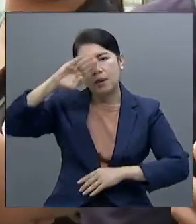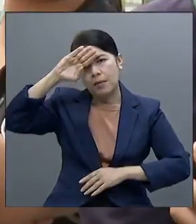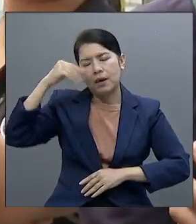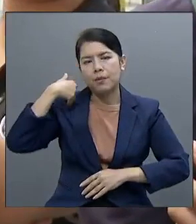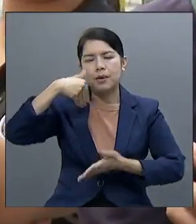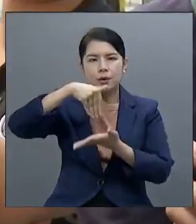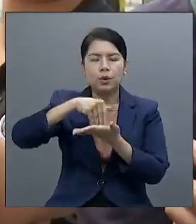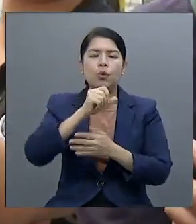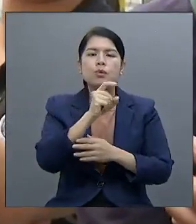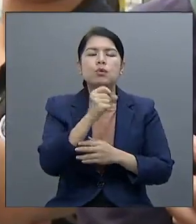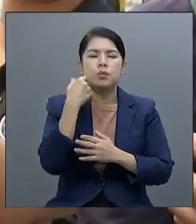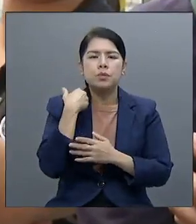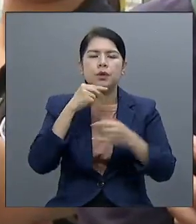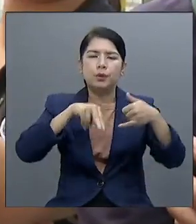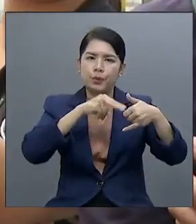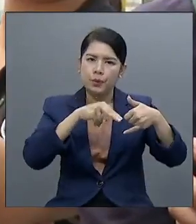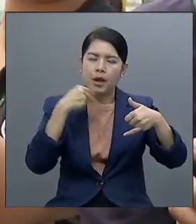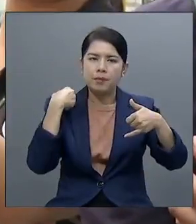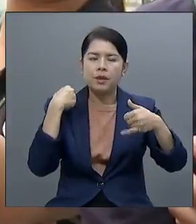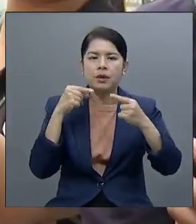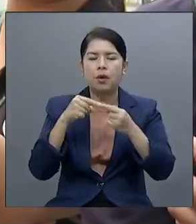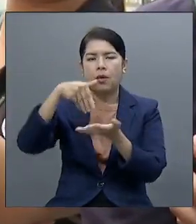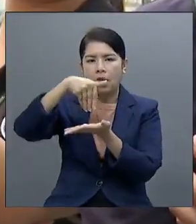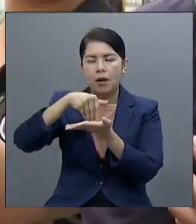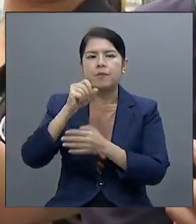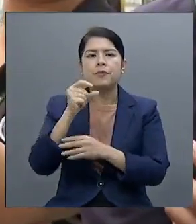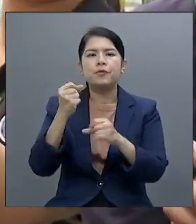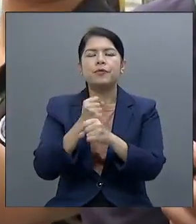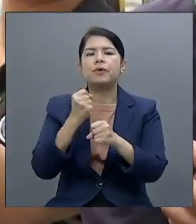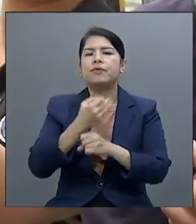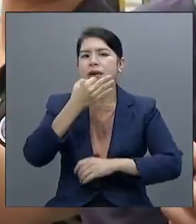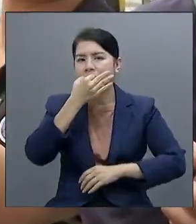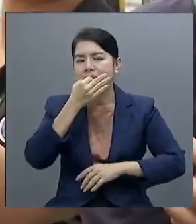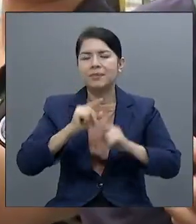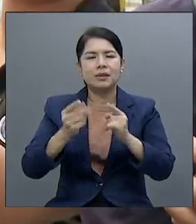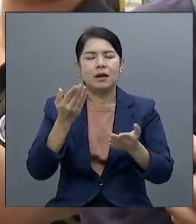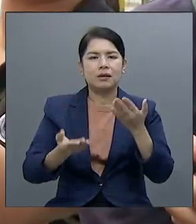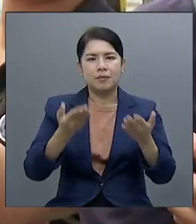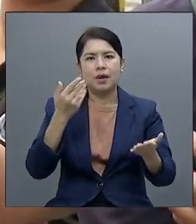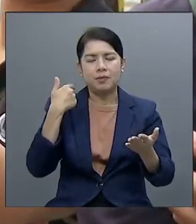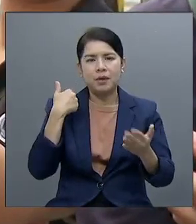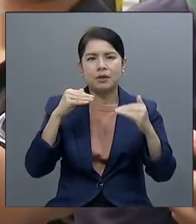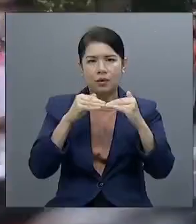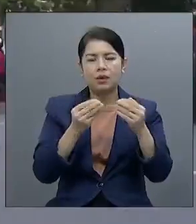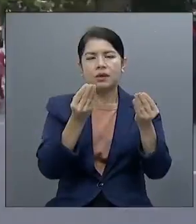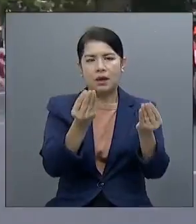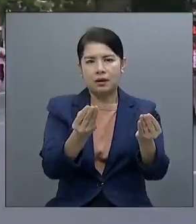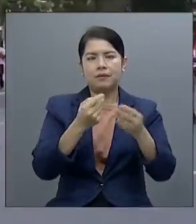การฝึกอาชีพสร้างงานให้ก็จริงแล้วงานทั้งหมดเนี่ยเขาก็ได้สิทธิ์ไม่เหมือนปกติเหมือนคนกรุงเทพทั่วไป